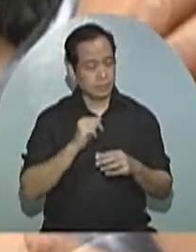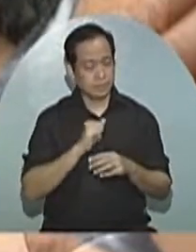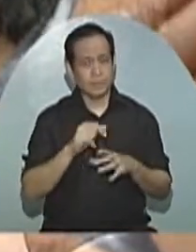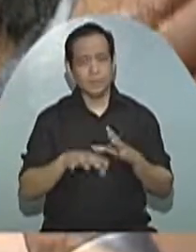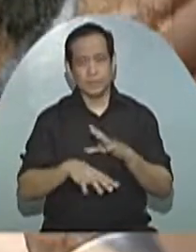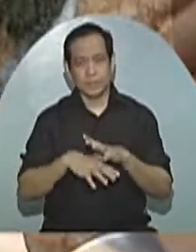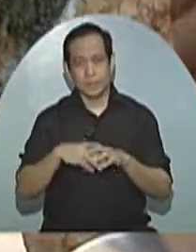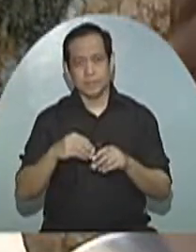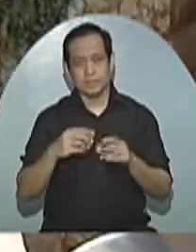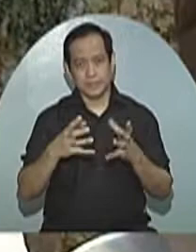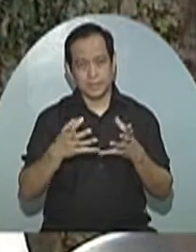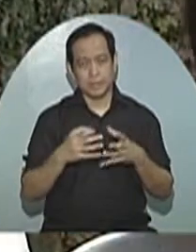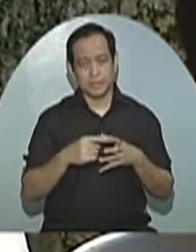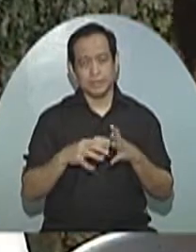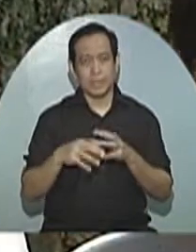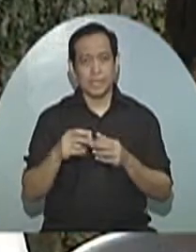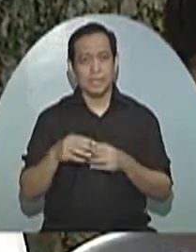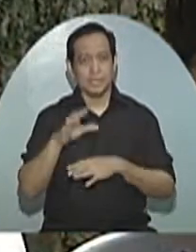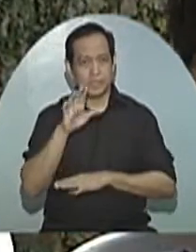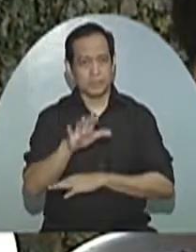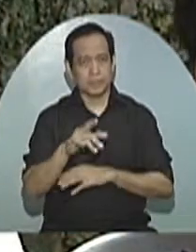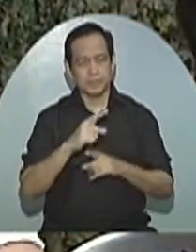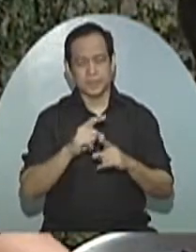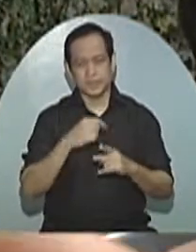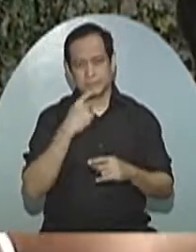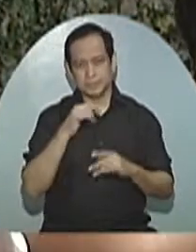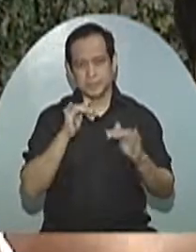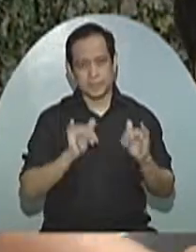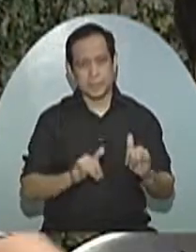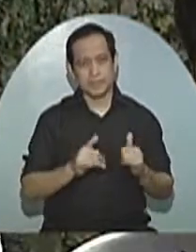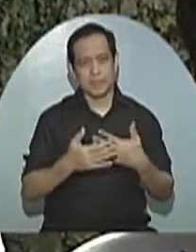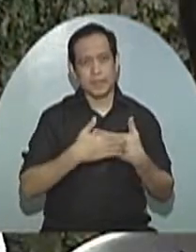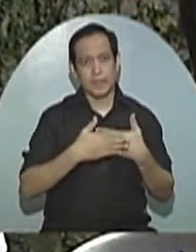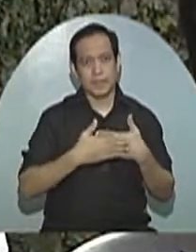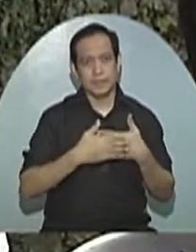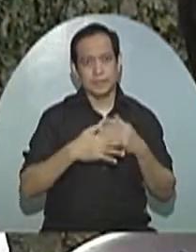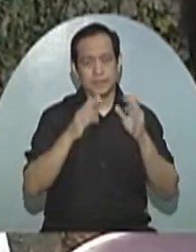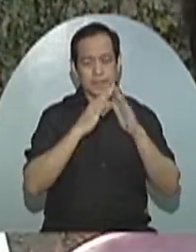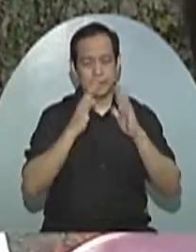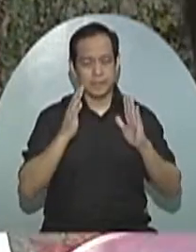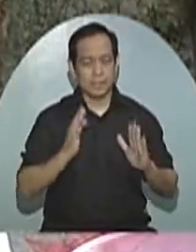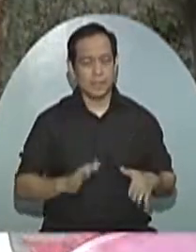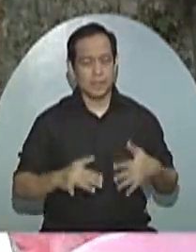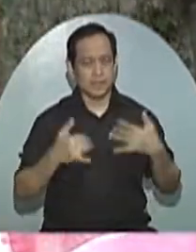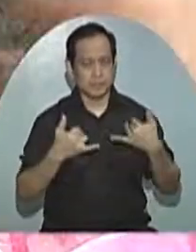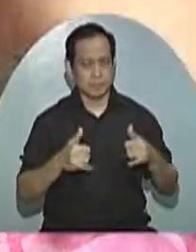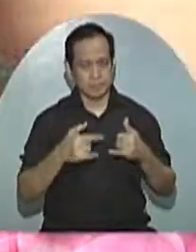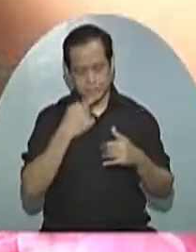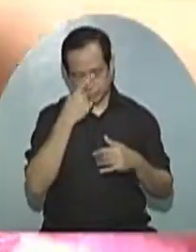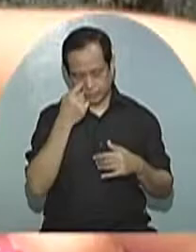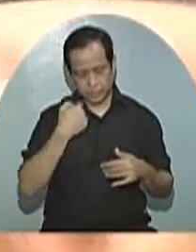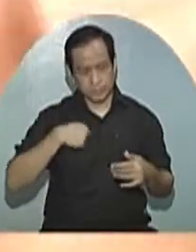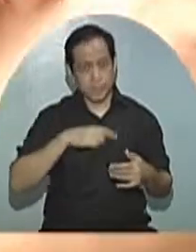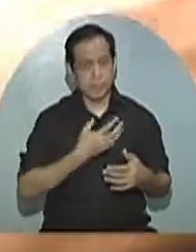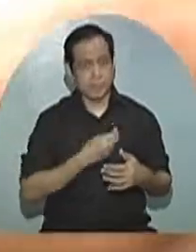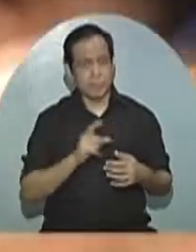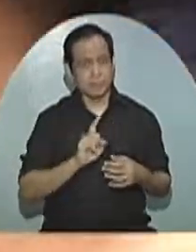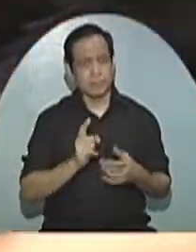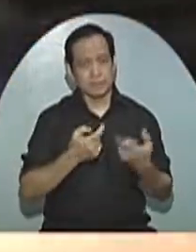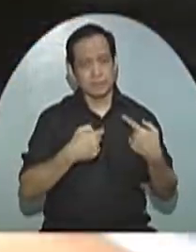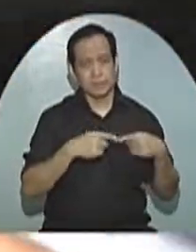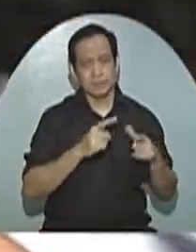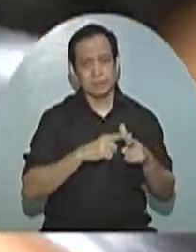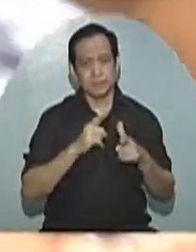nila lumabas sa hapon. Doon ko na lang po sila pinalalaro sa harapan namin. Kasi natatakot po kami, mamaya kung saan